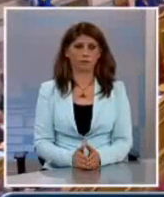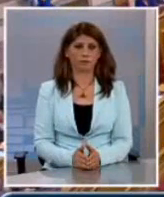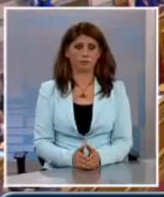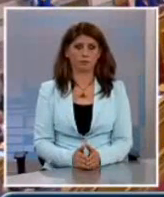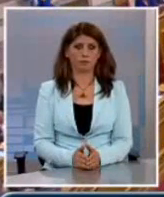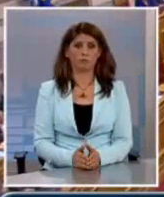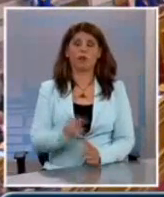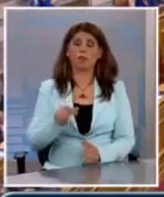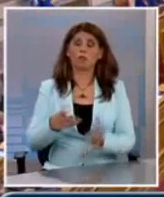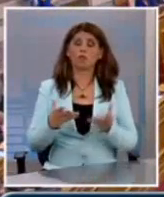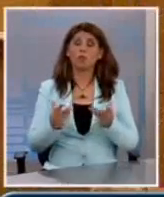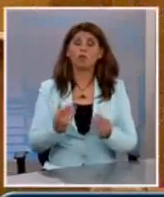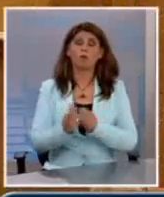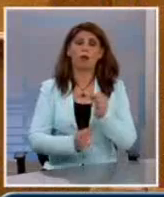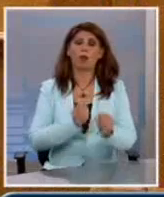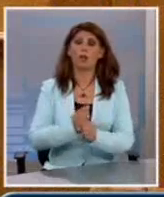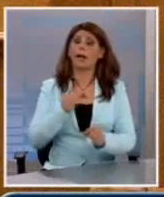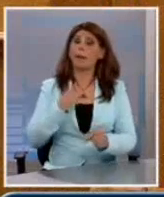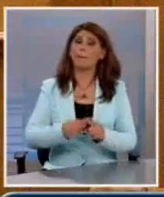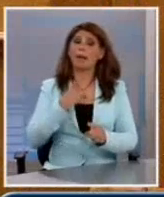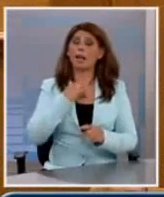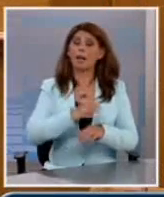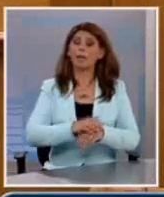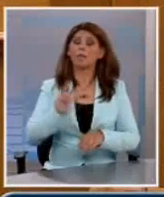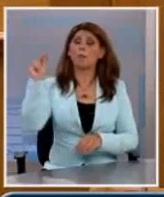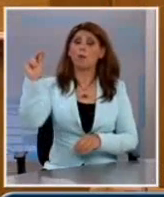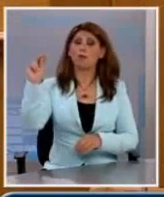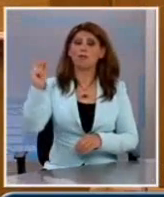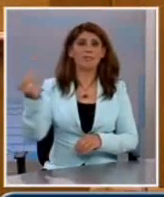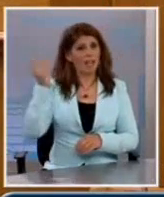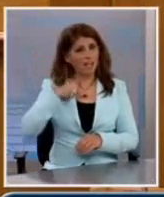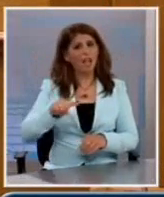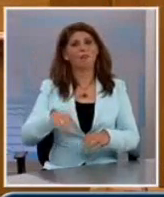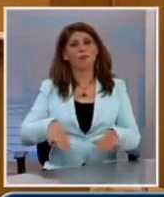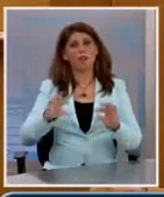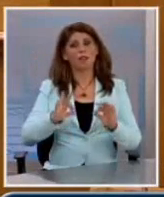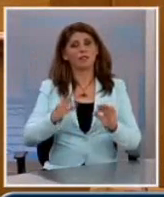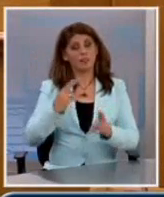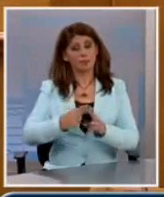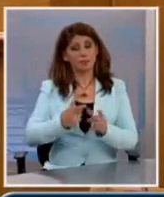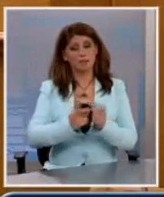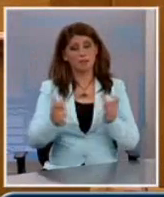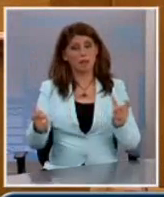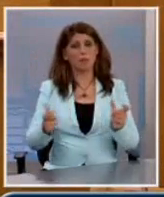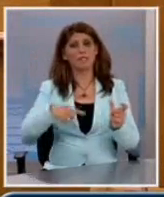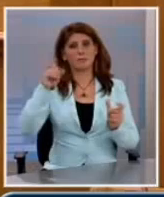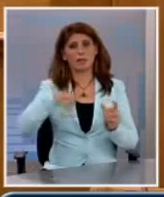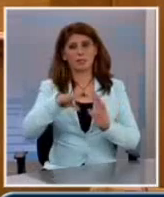Αυτό που τόσα χρόνια ήταν απλά μια υπόσχεση, αύριο μπαίνει επισήμως στο τραπέζι στην ημερήσια